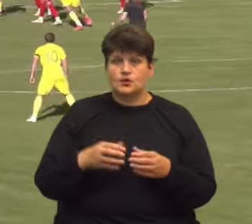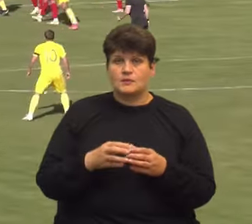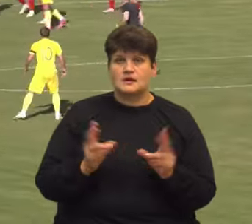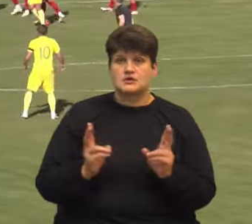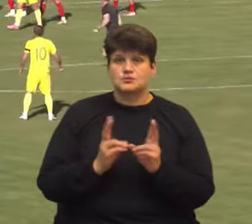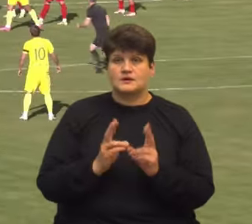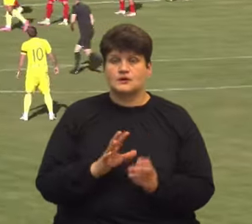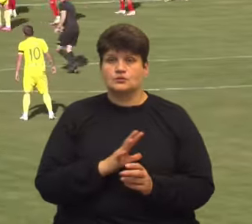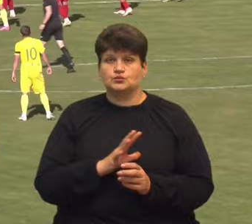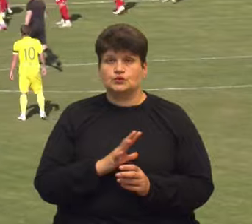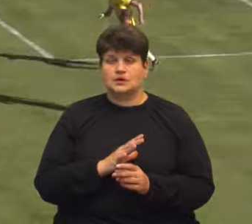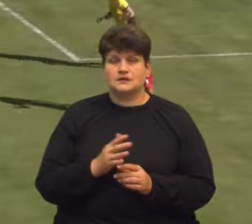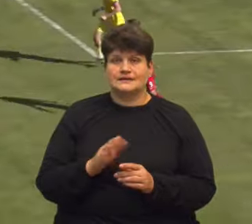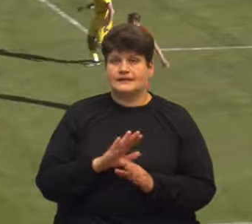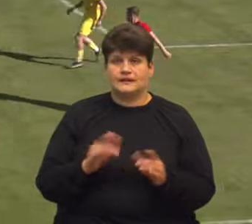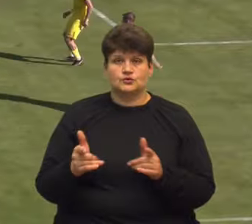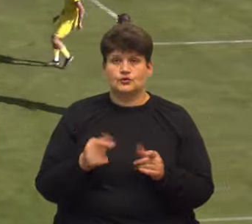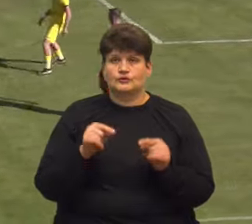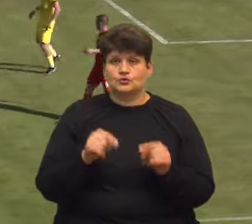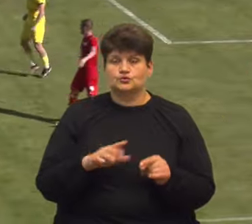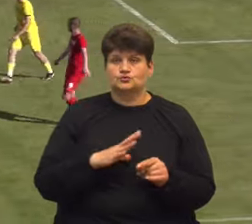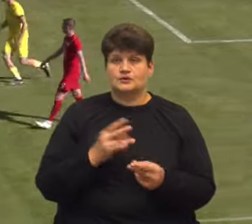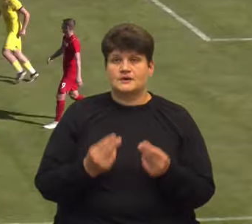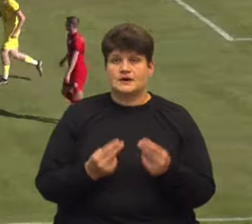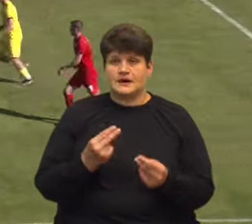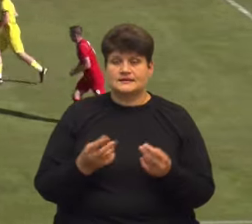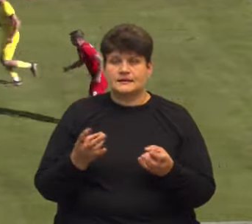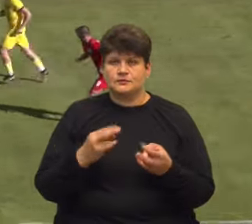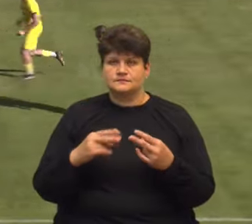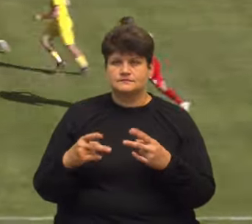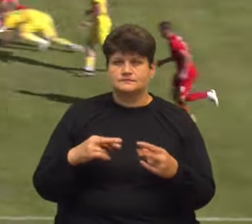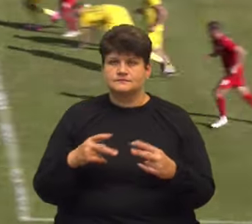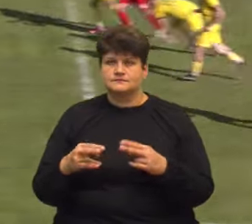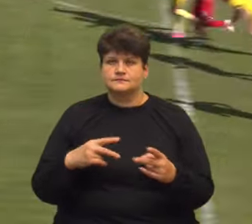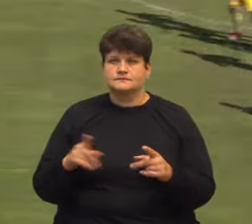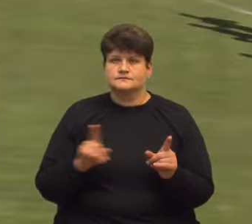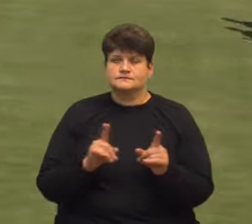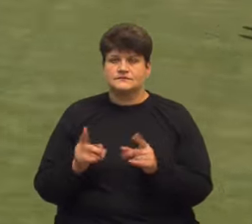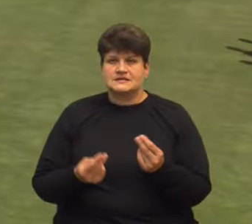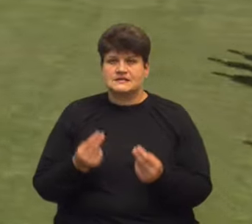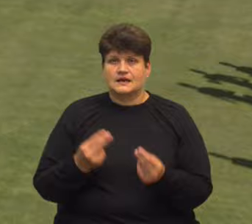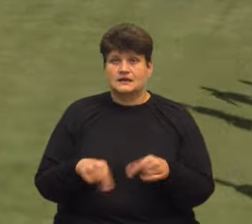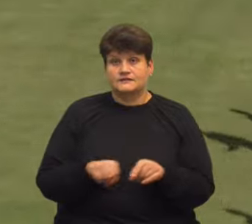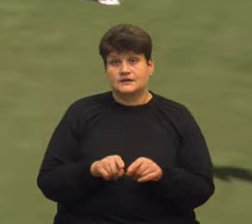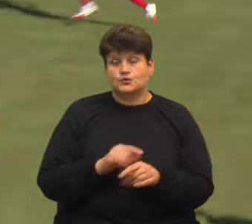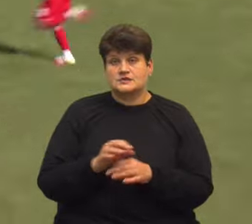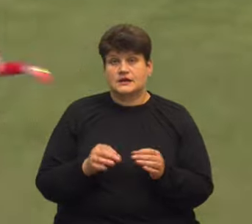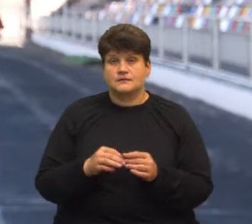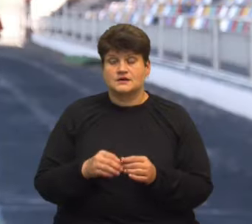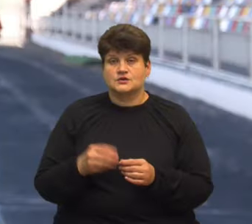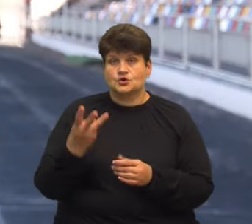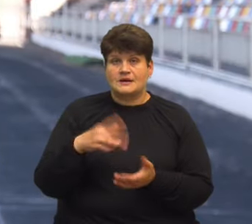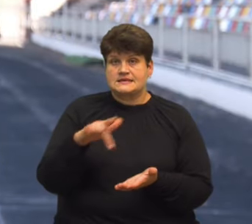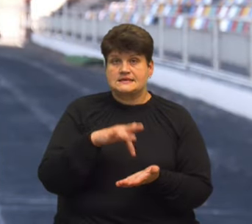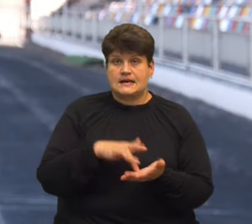була готова до того, що ми так будемо грати. Прийшлось перестроїти, щось поміняти, зіграти в таку схему з 3 центральними захисниками.